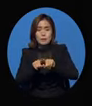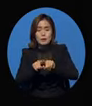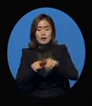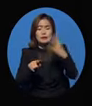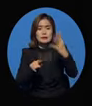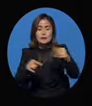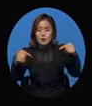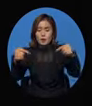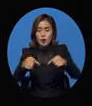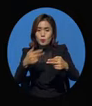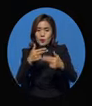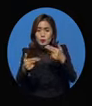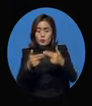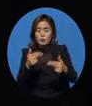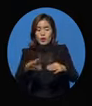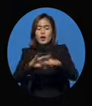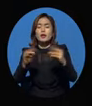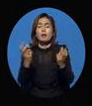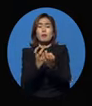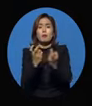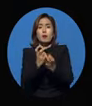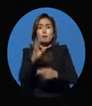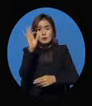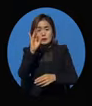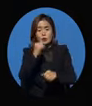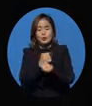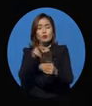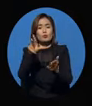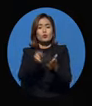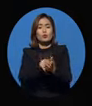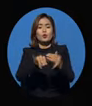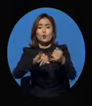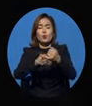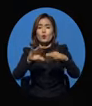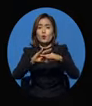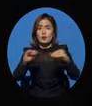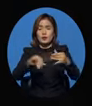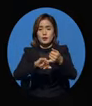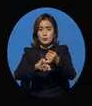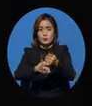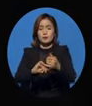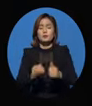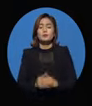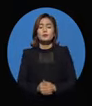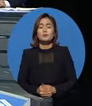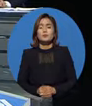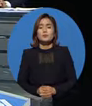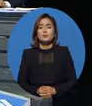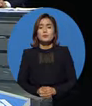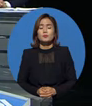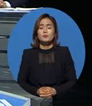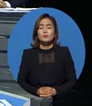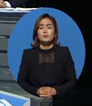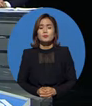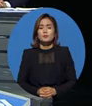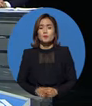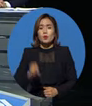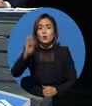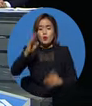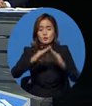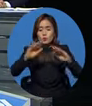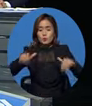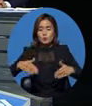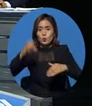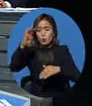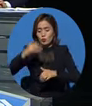스위치를 통해 해결책을 찾아 면서 반드시 이 문제를 풀어 되겠습니다 4 광주 장남의 현안인